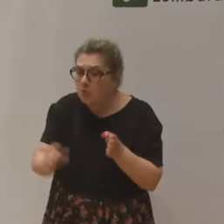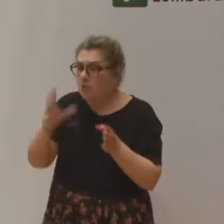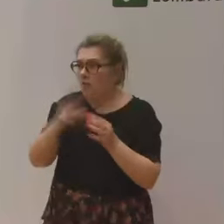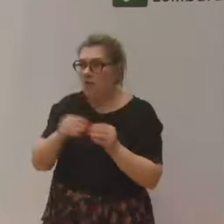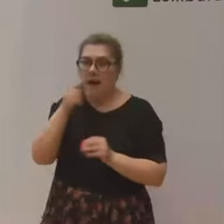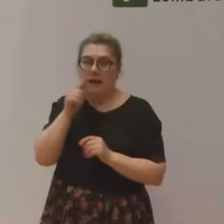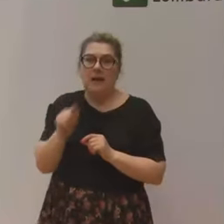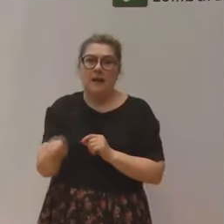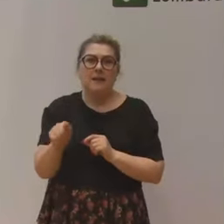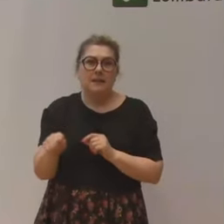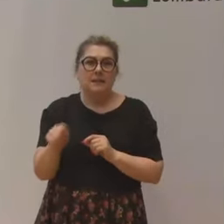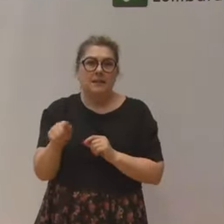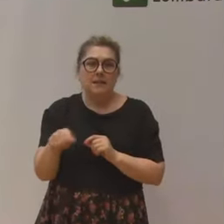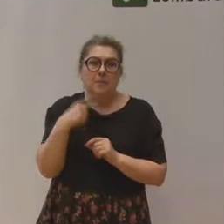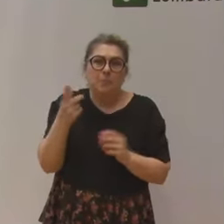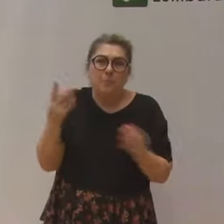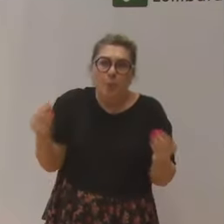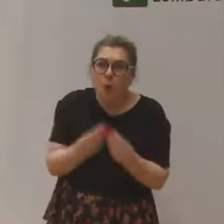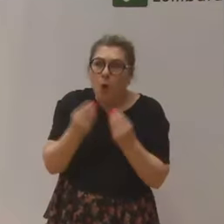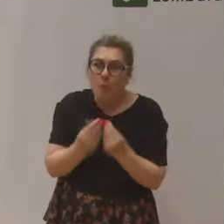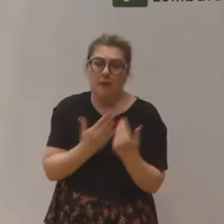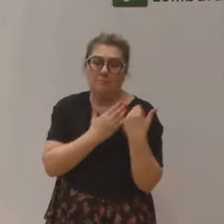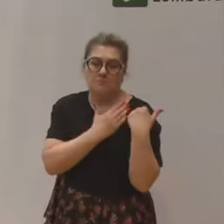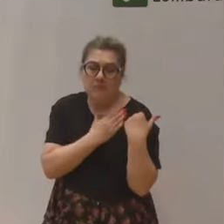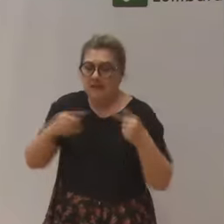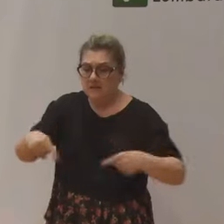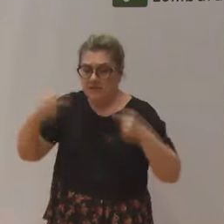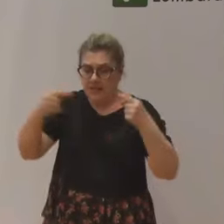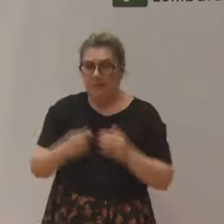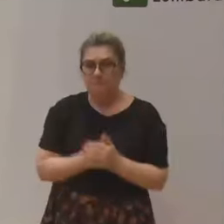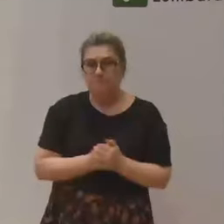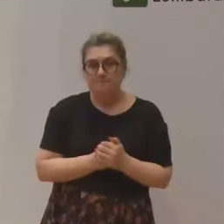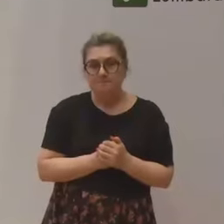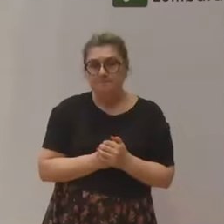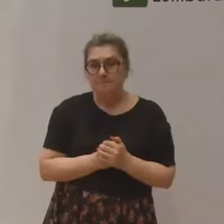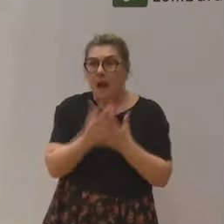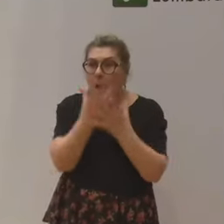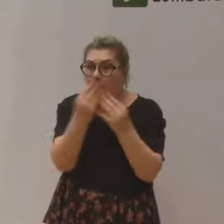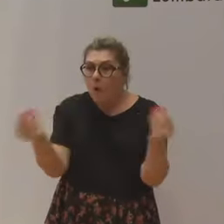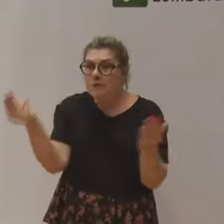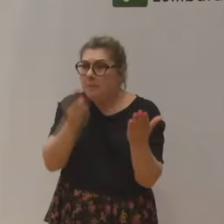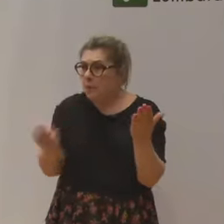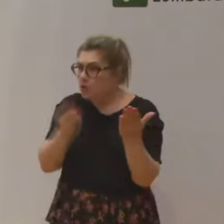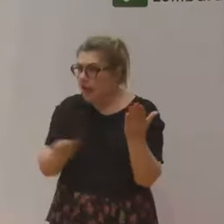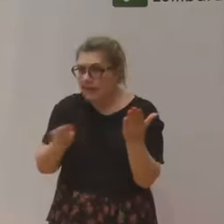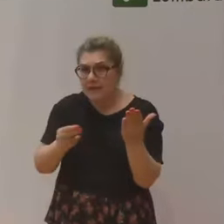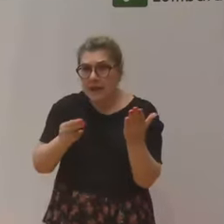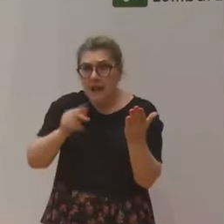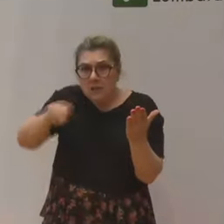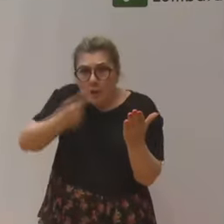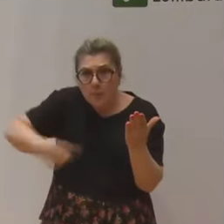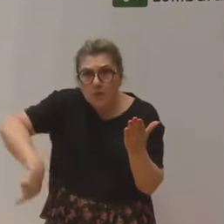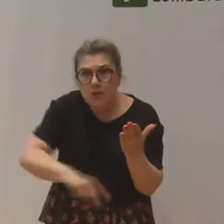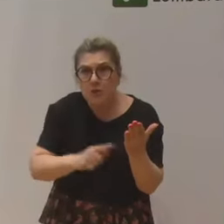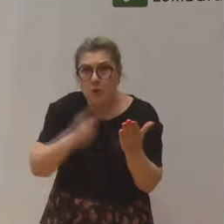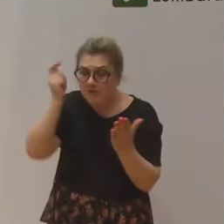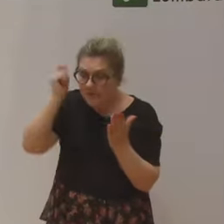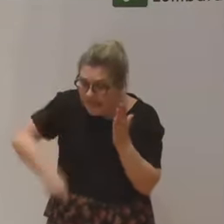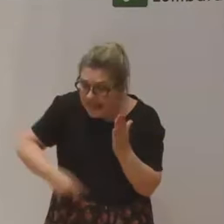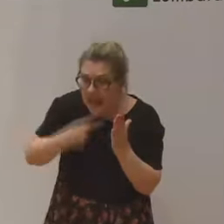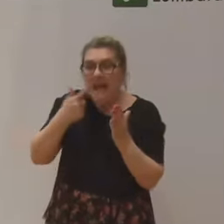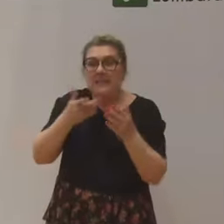questa, possono, come dire, assumere questa sfida. Molti dei progetti dopo di noi sono nati da percorsi